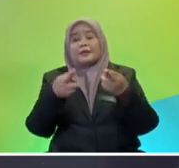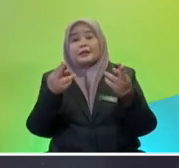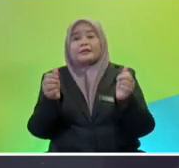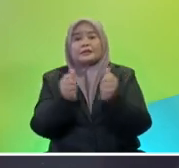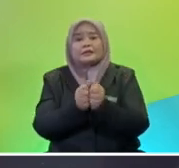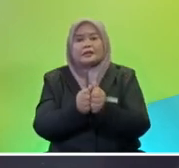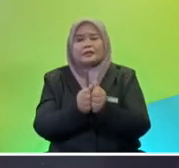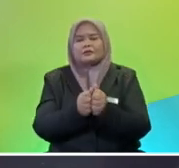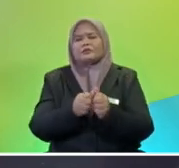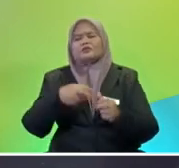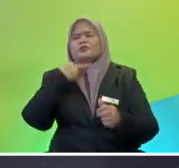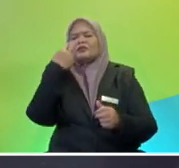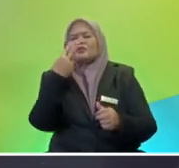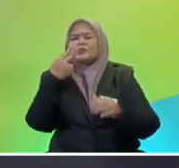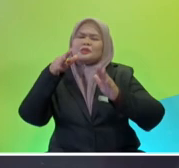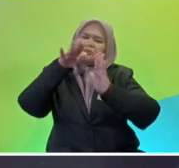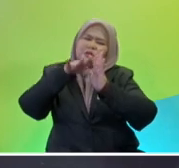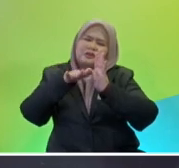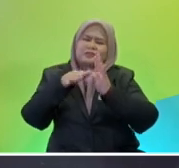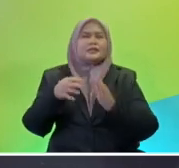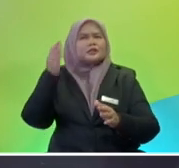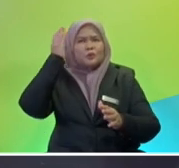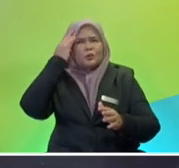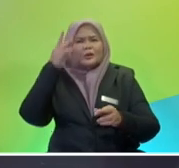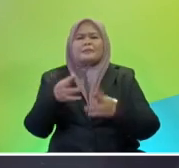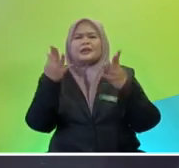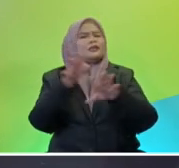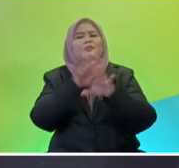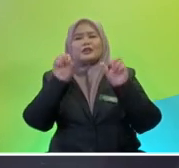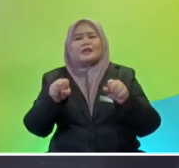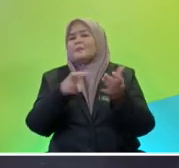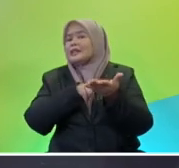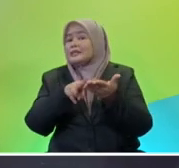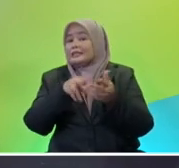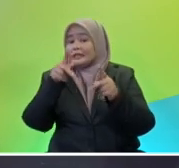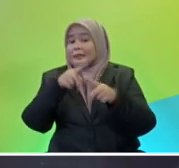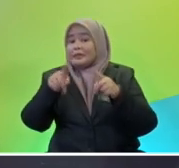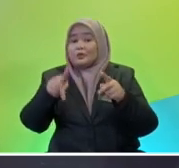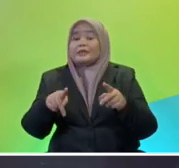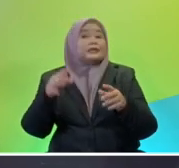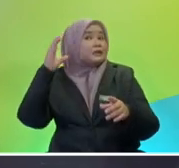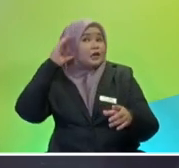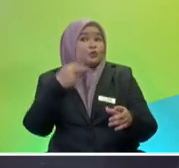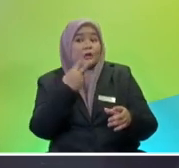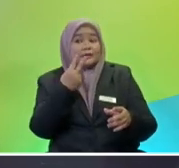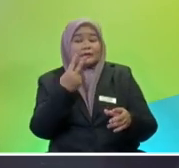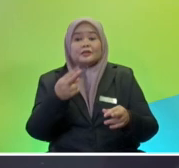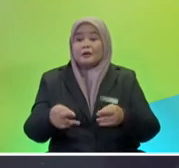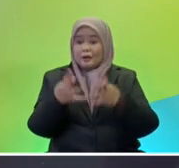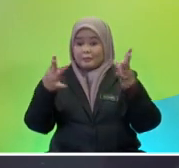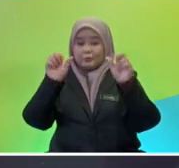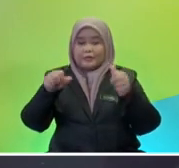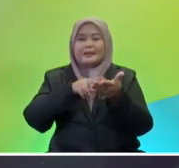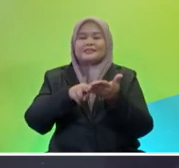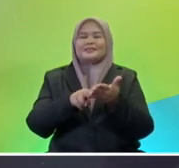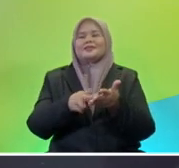dengar sendu ramailah tak boleh baca kalau dengar suara ramai baca boleh baca tadi itu kan maksudnya Alhamdulillah